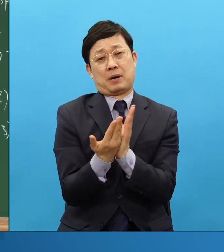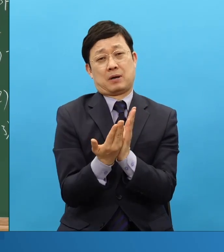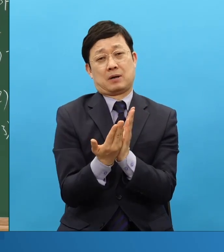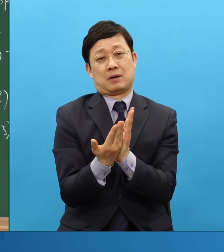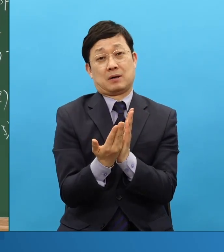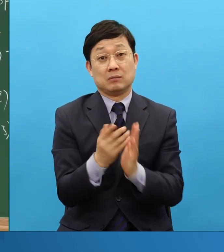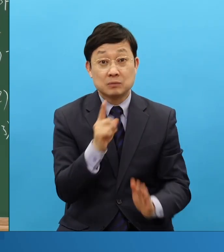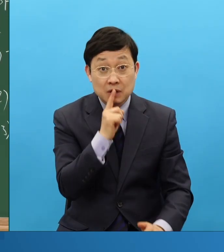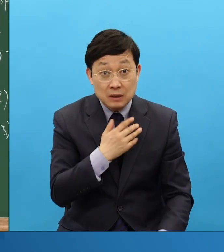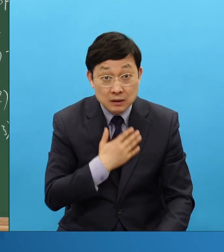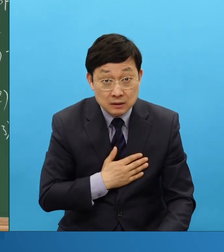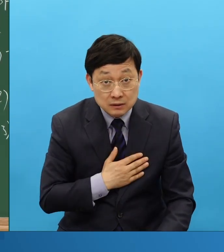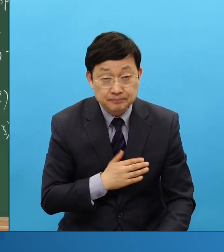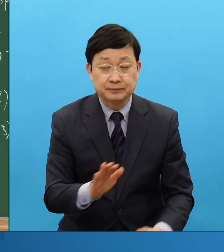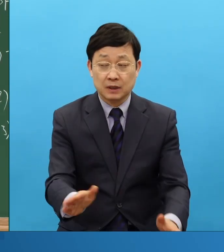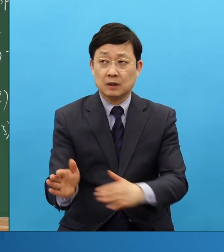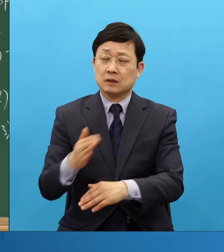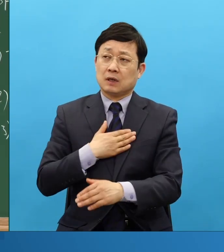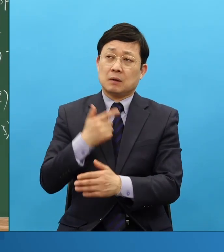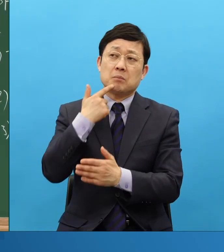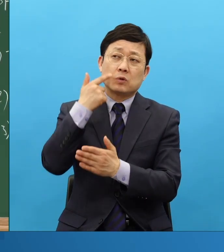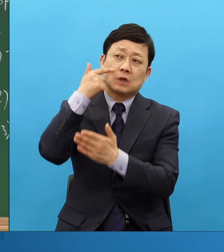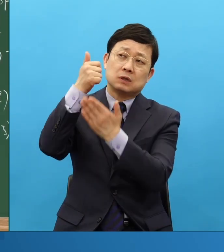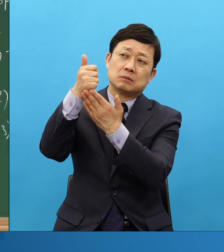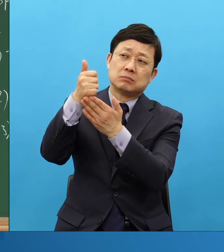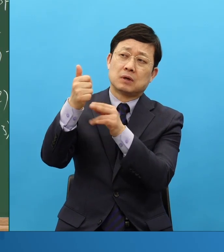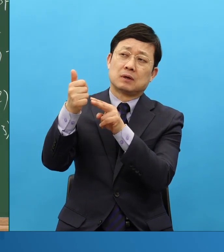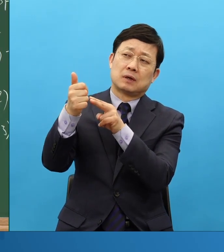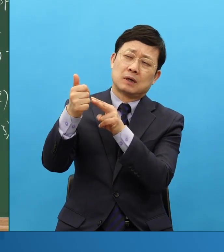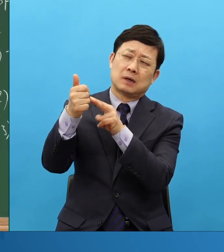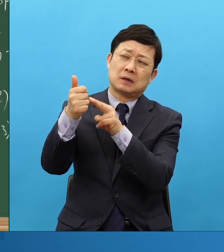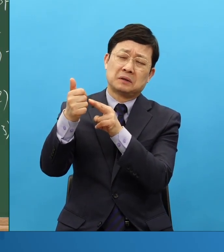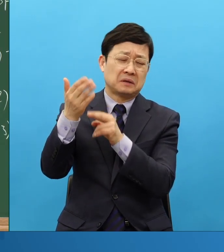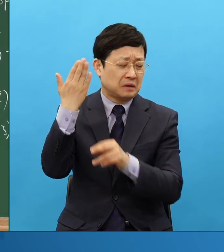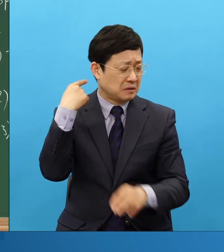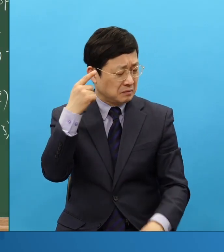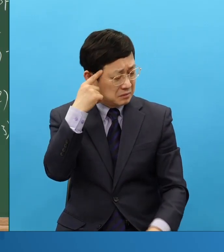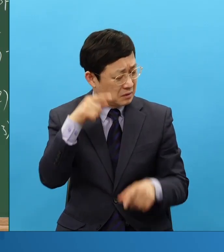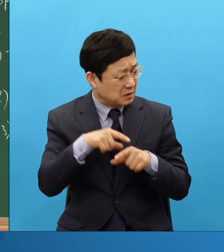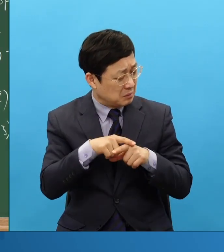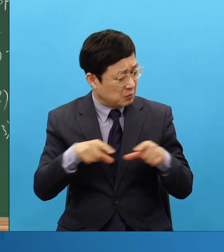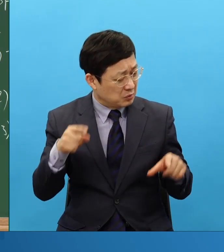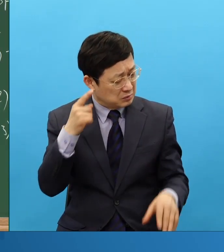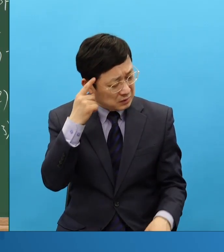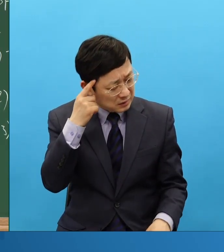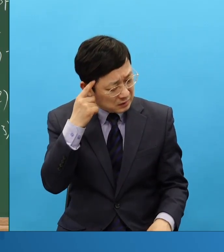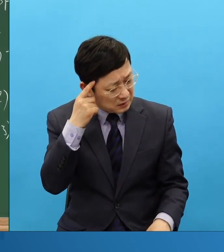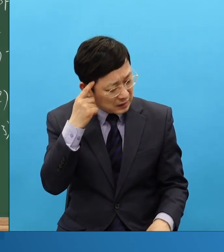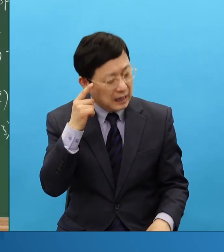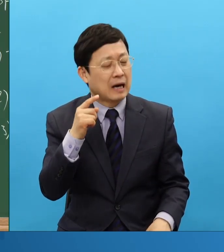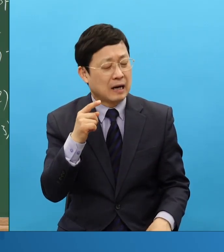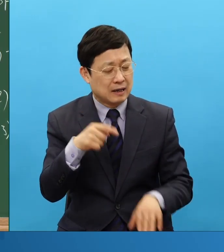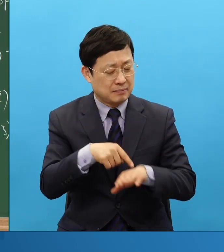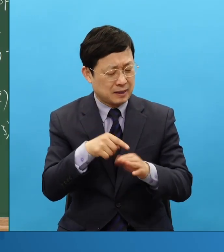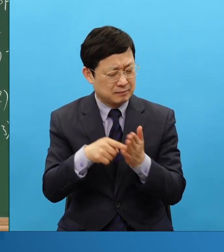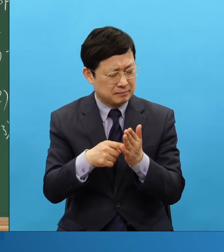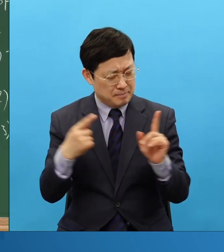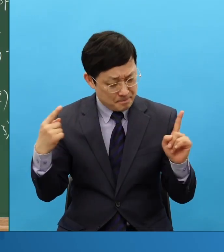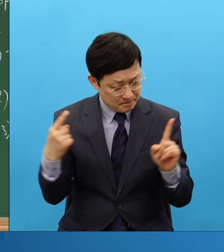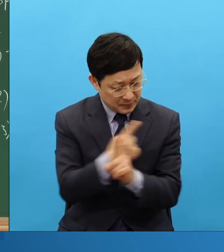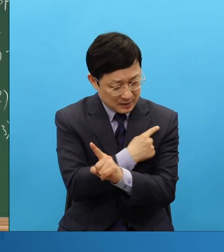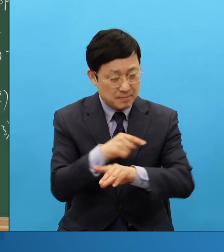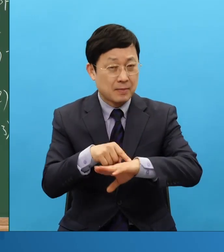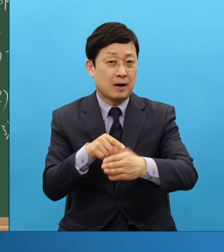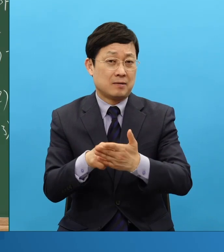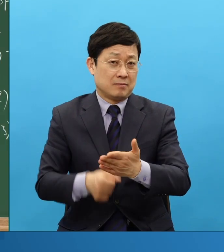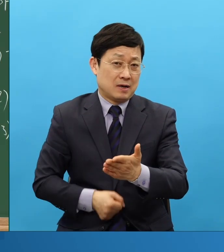나는 주의 종들에 대해서 나는 좀 별로 큰 생각을 못 했는데 이제 해야 되겠구나. I really didn't